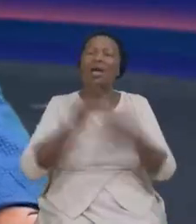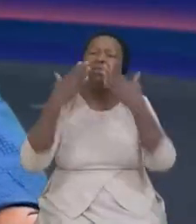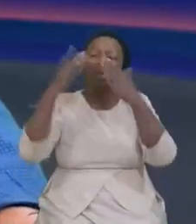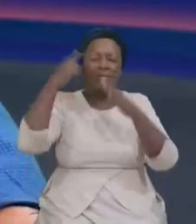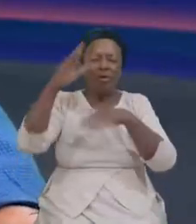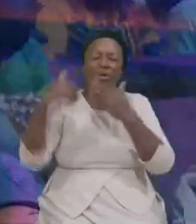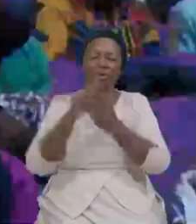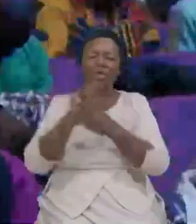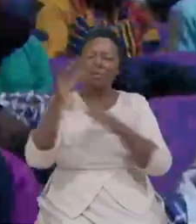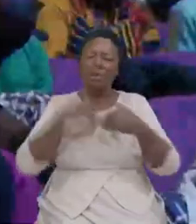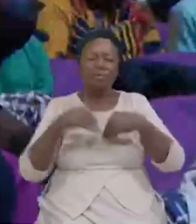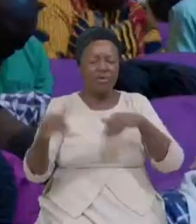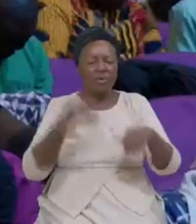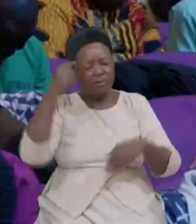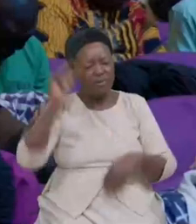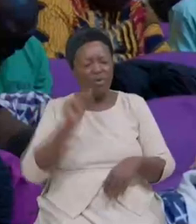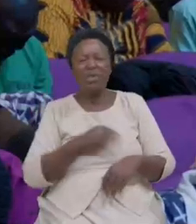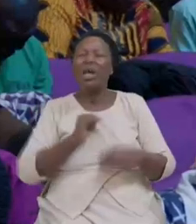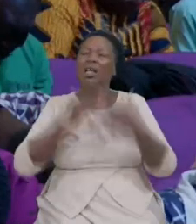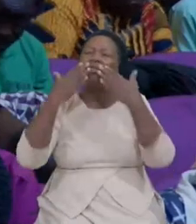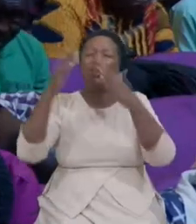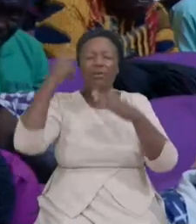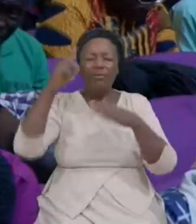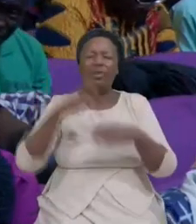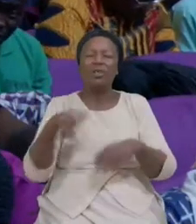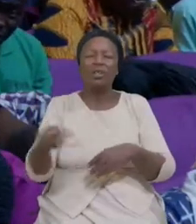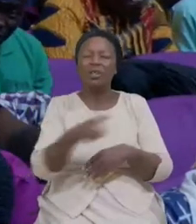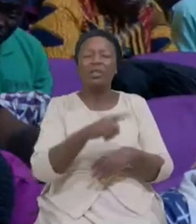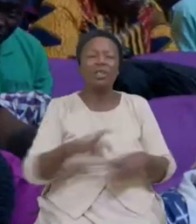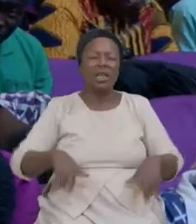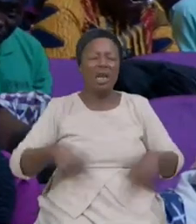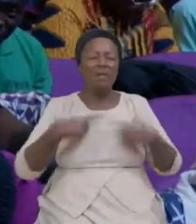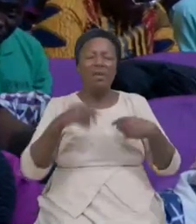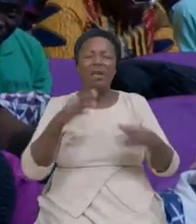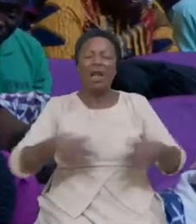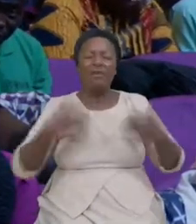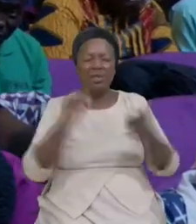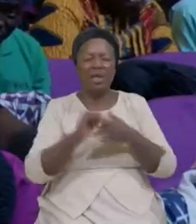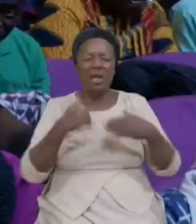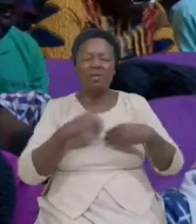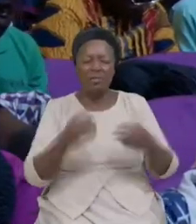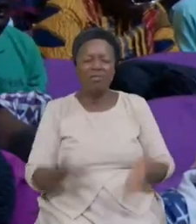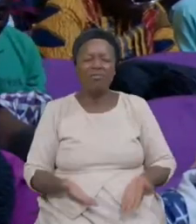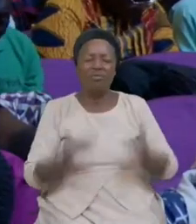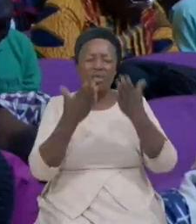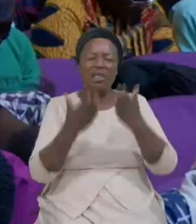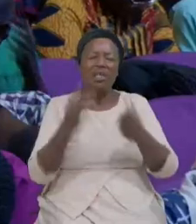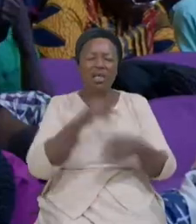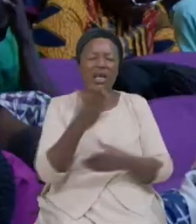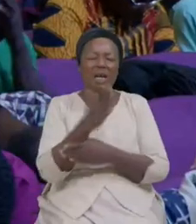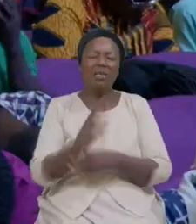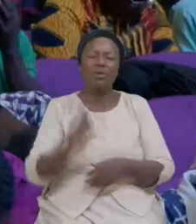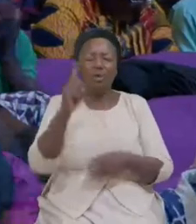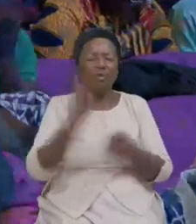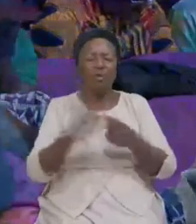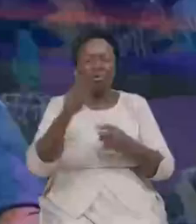tout cela qui lèvent la main et qui te donnent leur vie sans réserve et qui